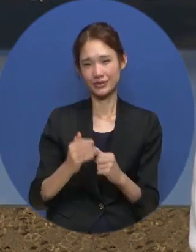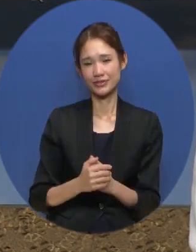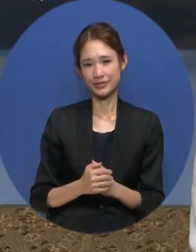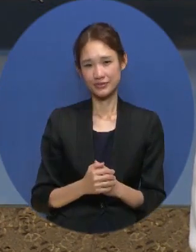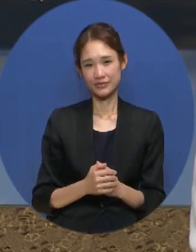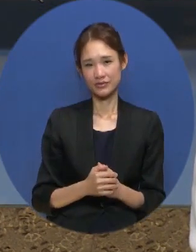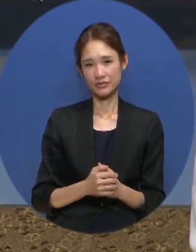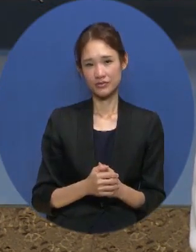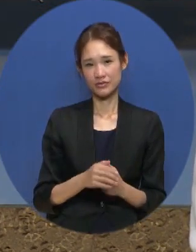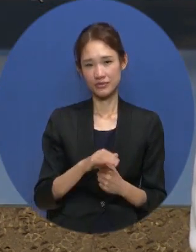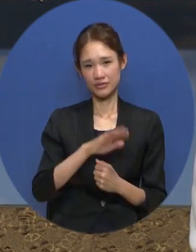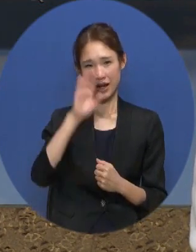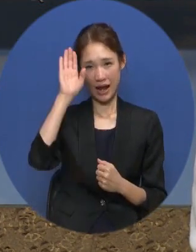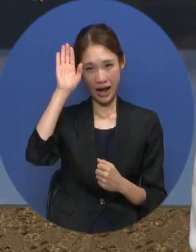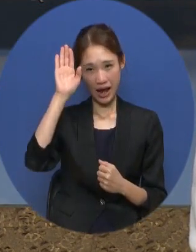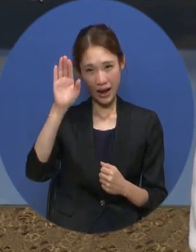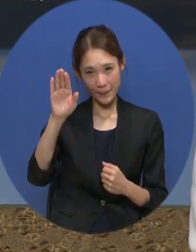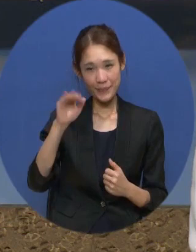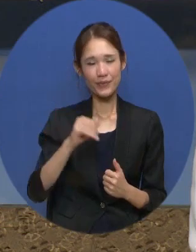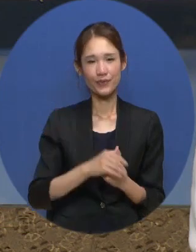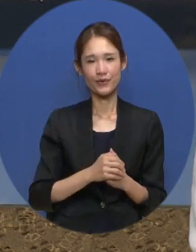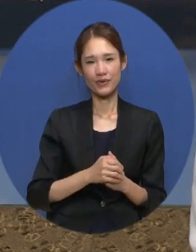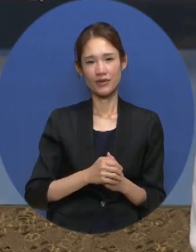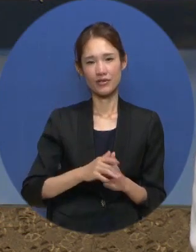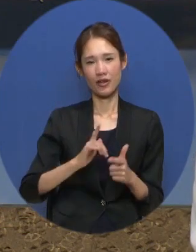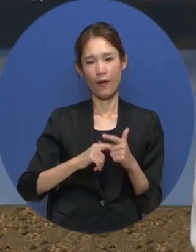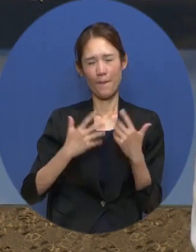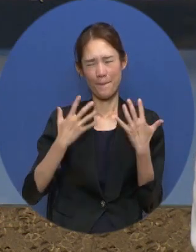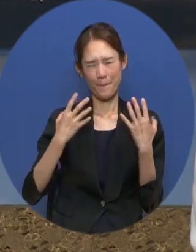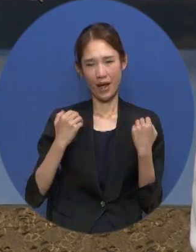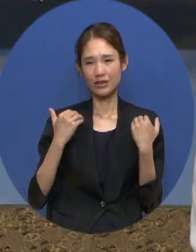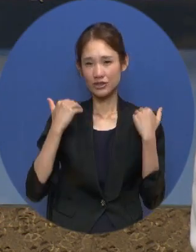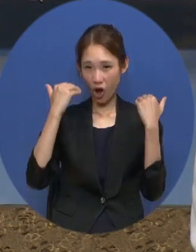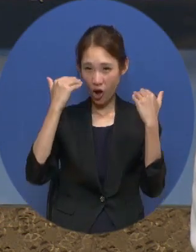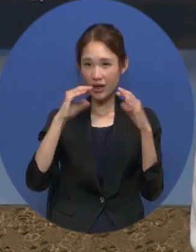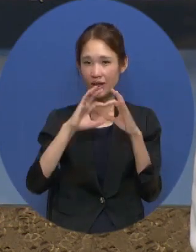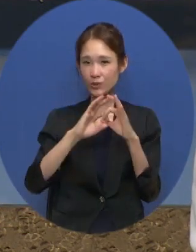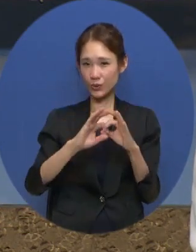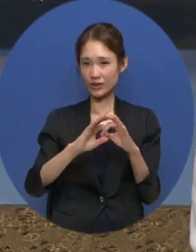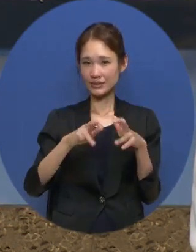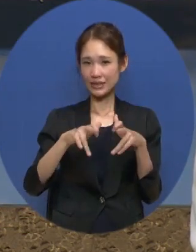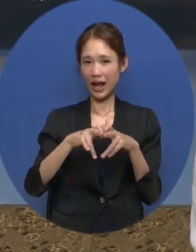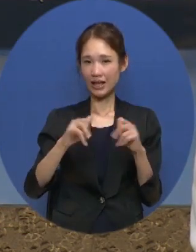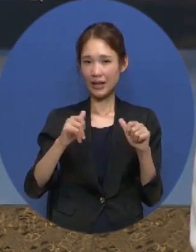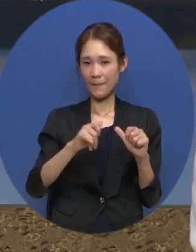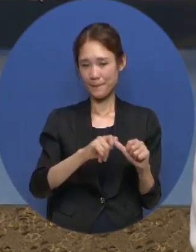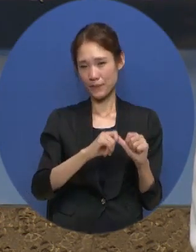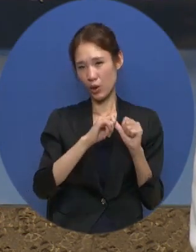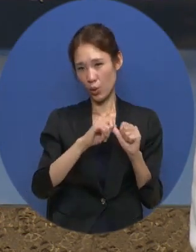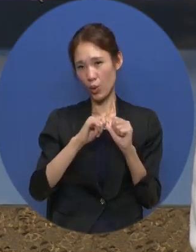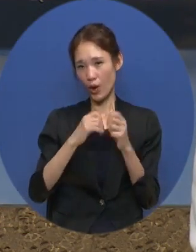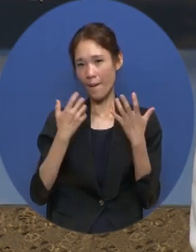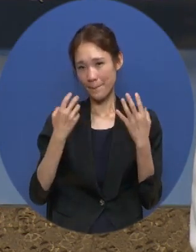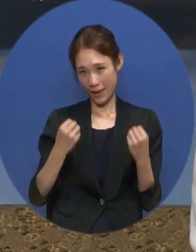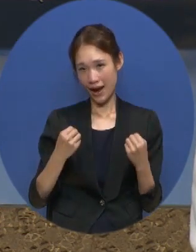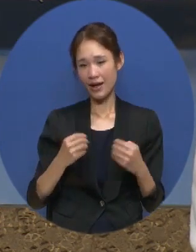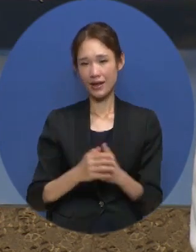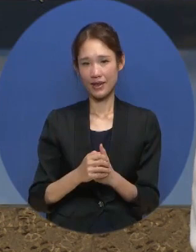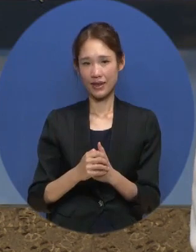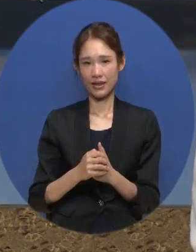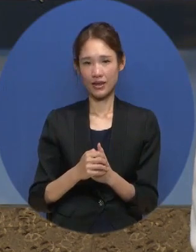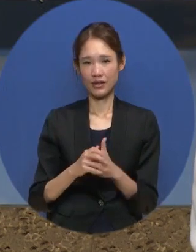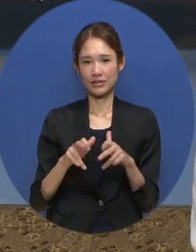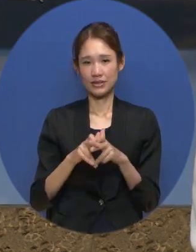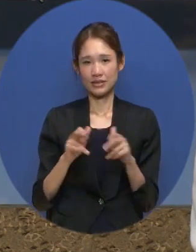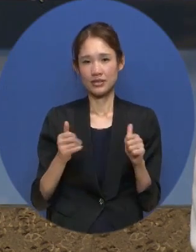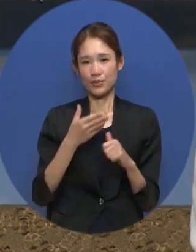그래서 앞으로도 더 많이 성장해서 장애인도 많이 고용하고 그리고